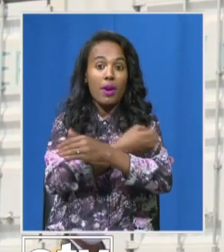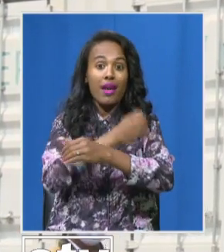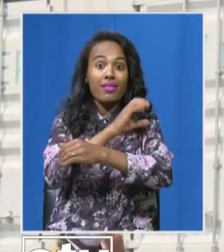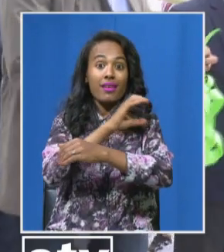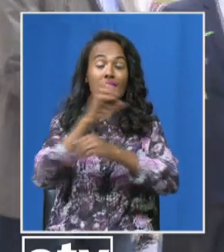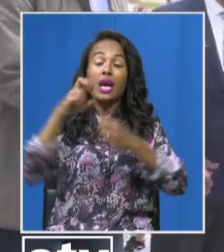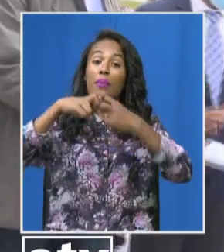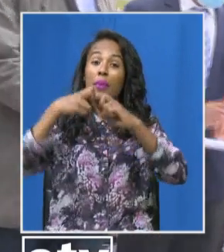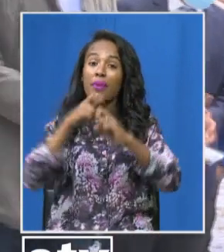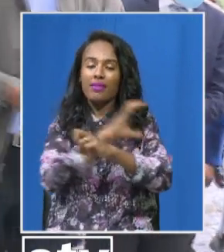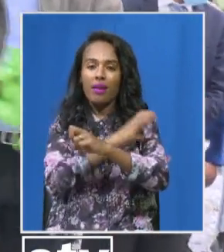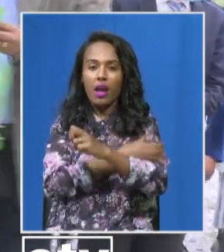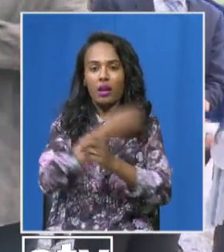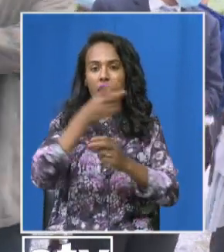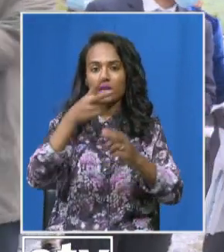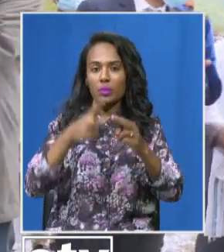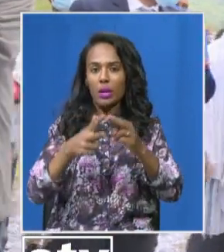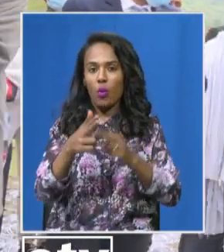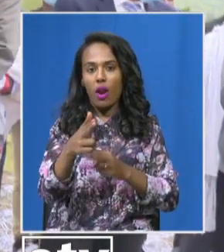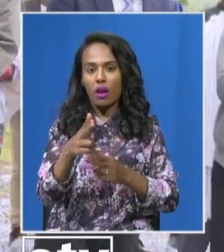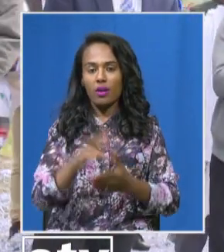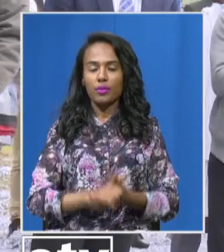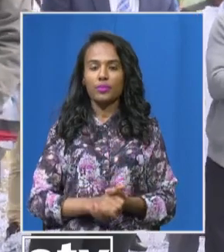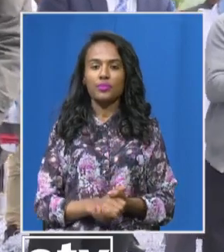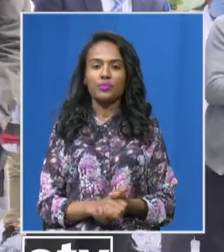ማከፋፈያ አስመርቋል።